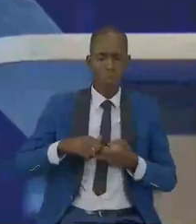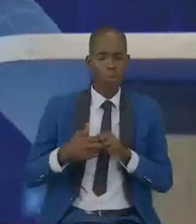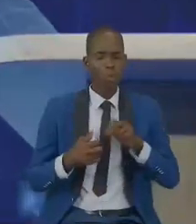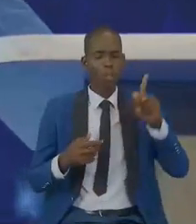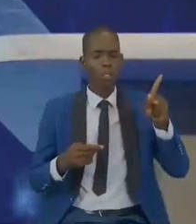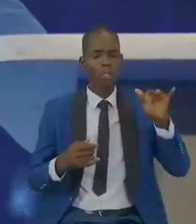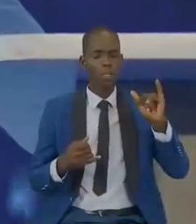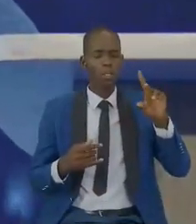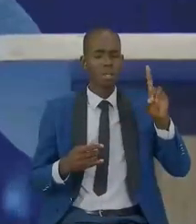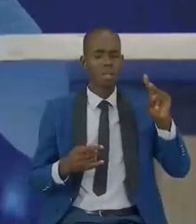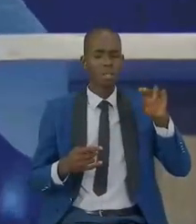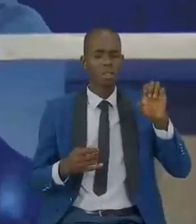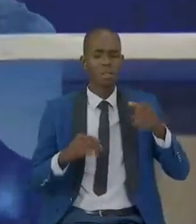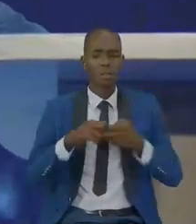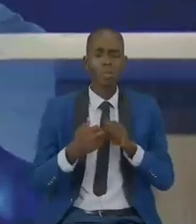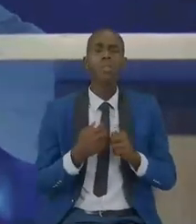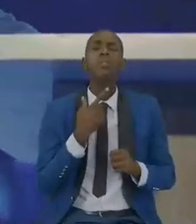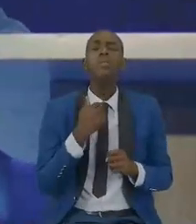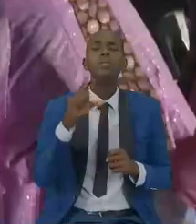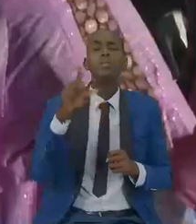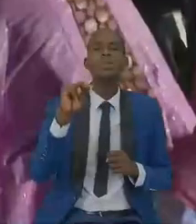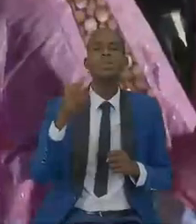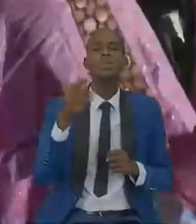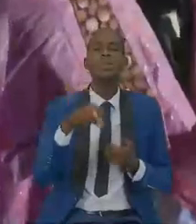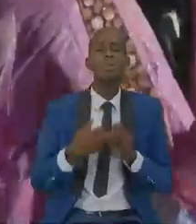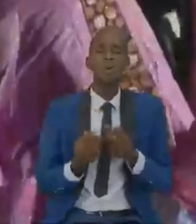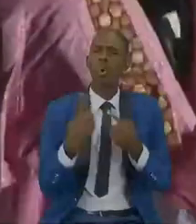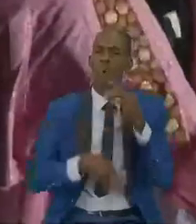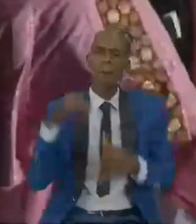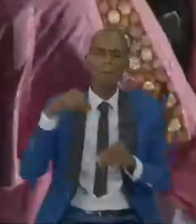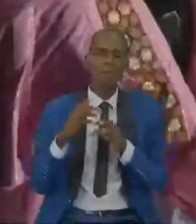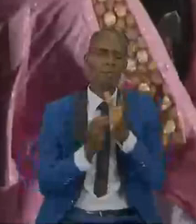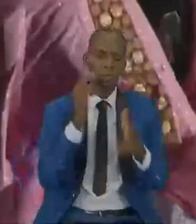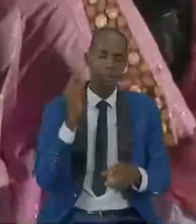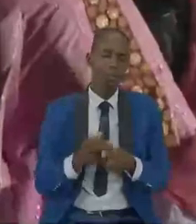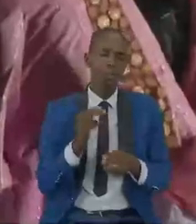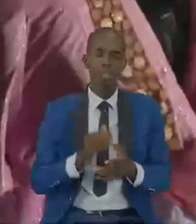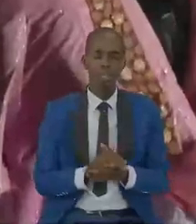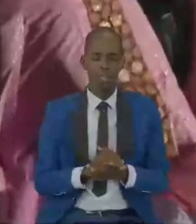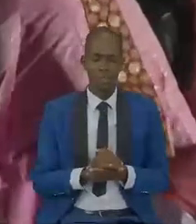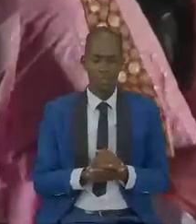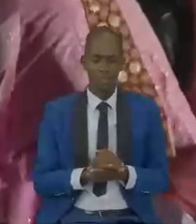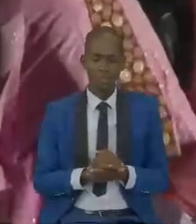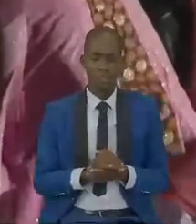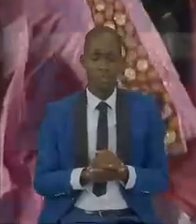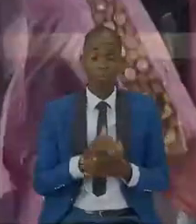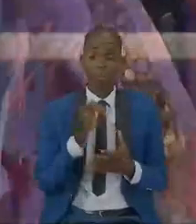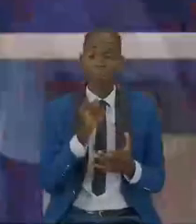Les problèmes dorsaux, les problèmes de reins, problèmes rénaux, problèmes dans le